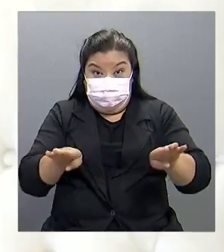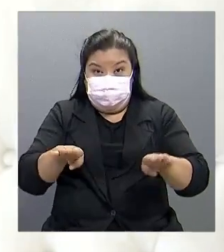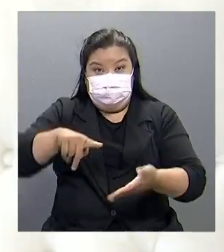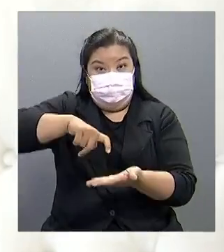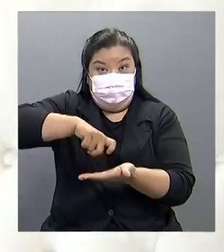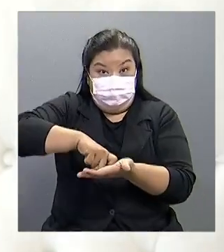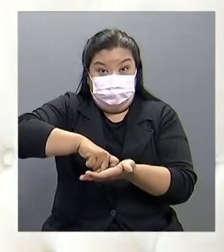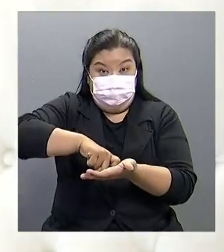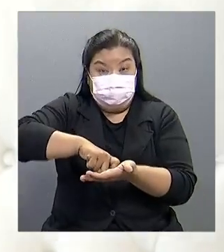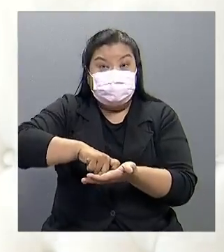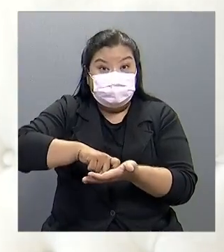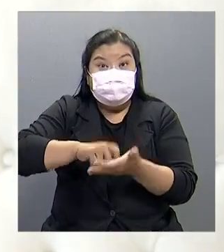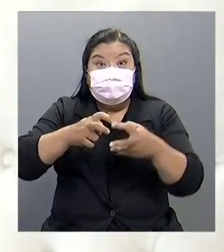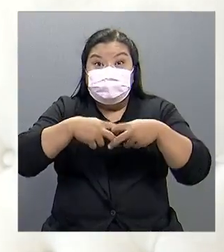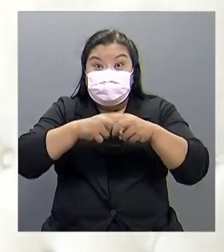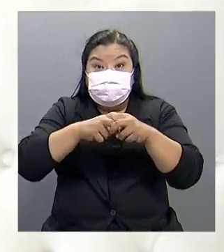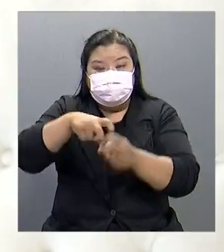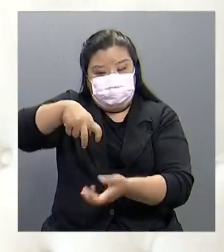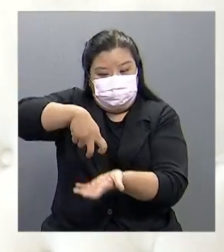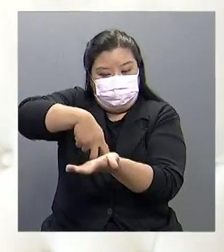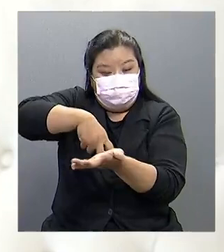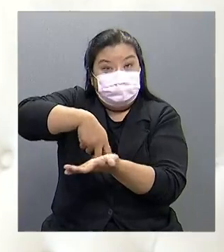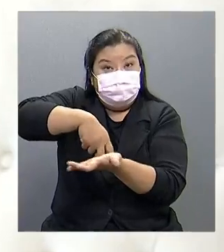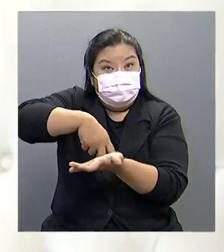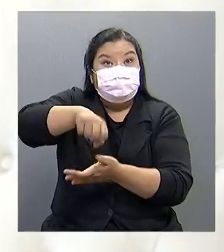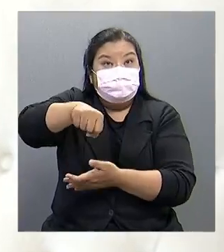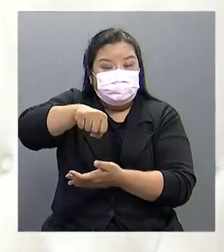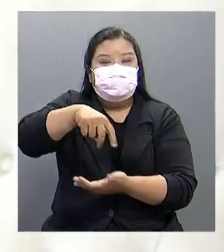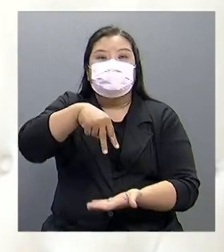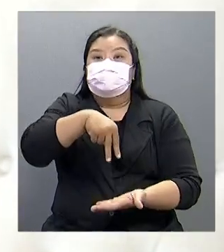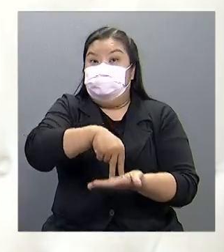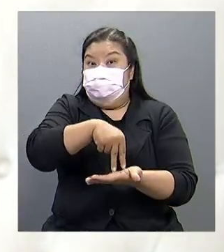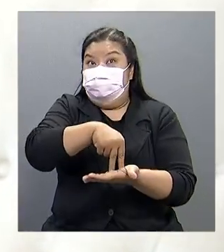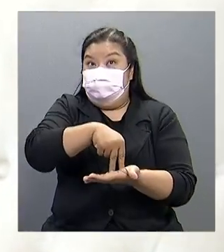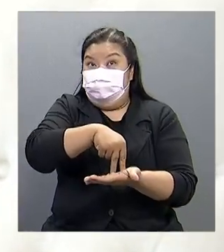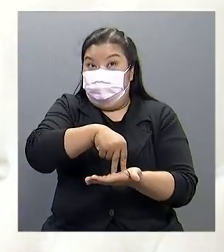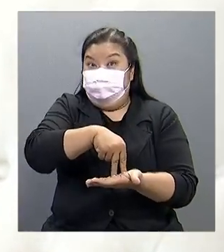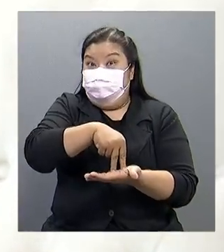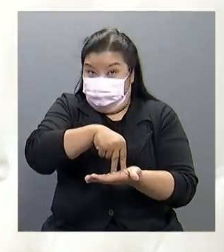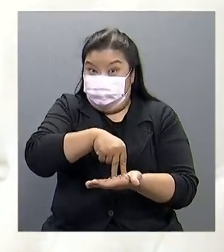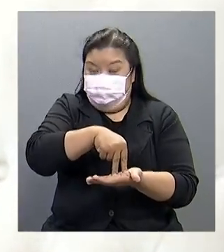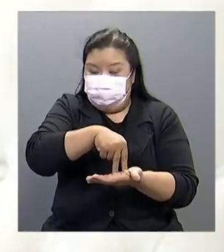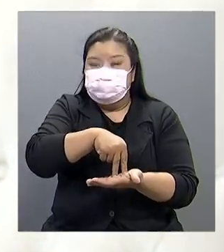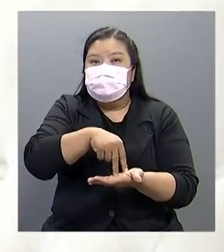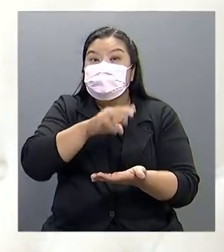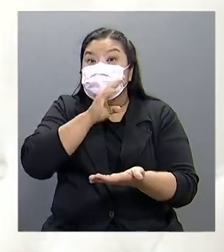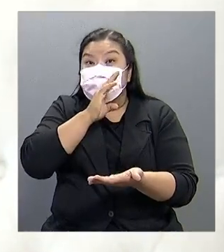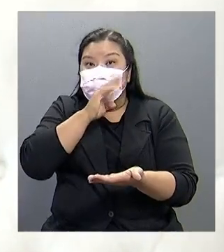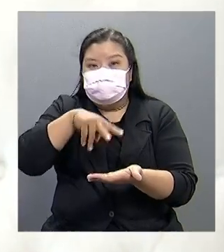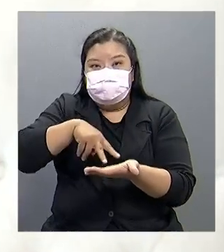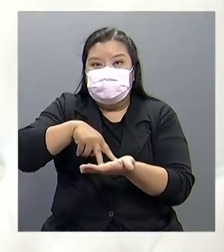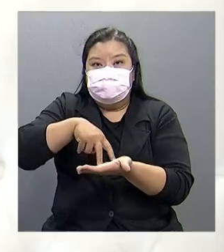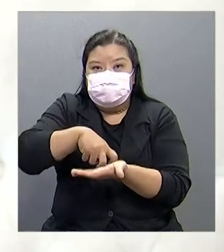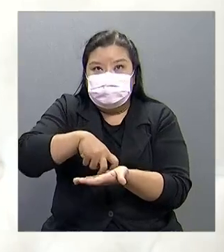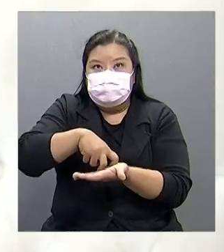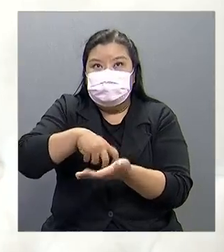หมครับเข่าคนเราเนี่ยนะครับพอเวลาเรายืนเฉยๆเนี่ยแรงมันก็จะลงระดับหนึ่งแต่พอเวลาเรางอเข่าเนี่ยมันจะมีแรงซึ่งเกิดจ